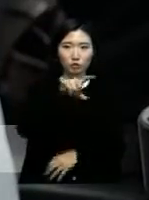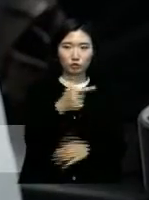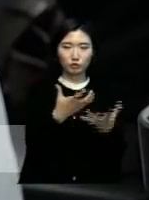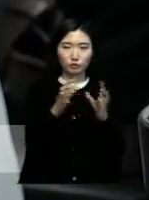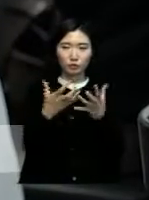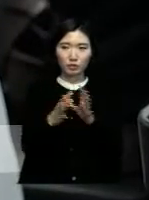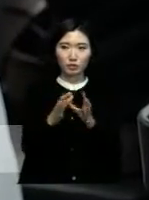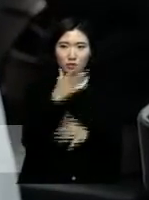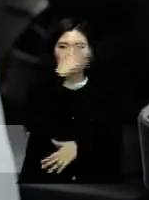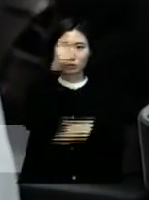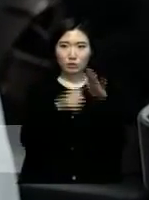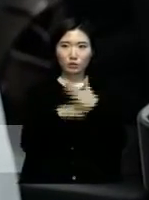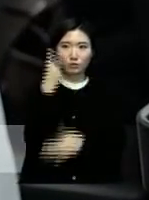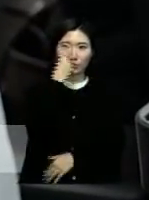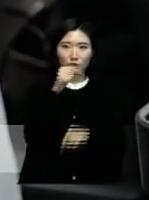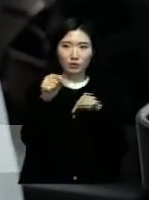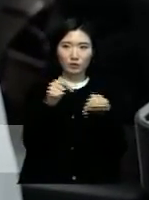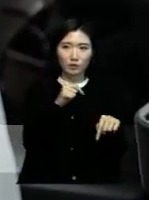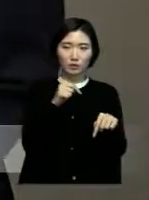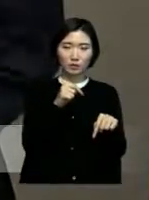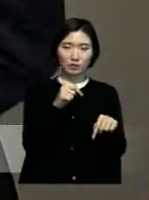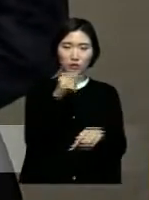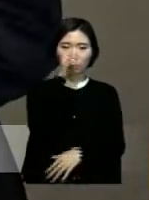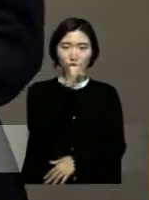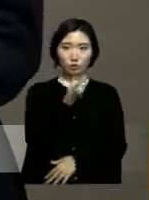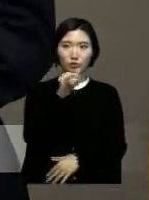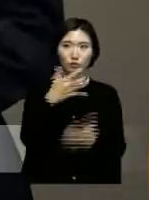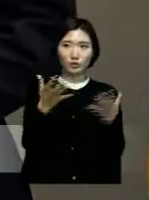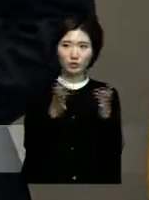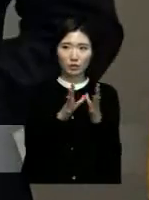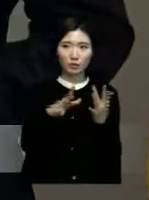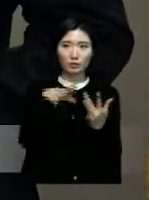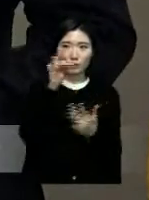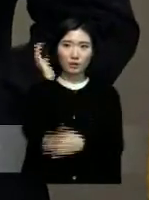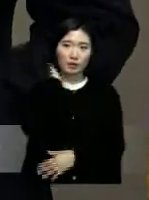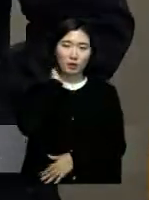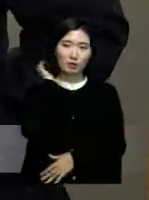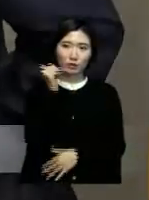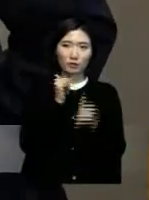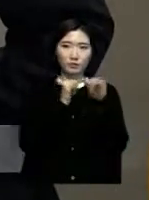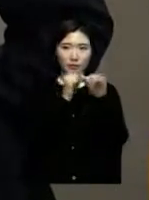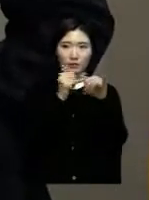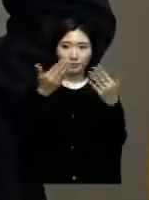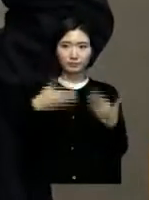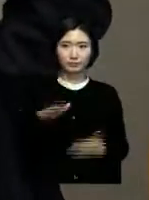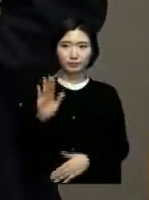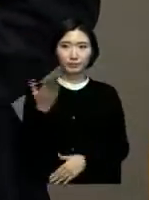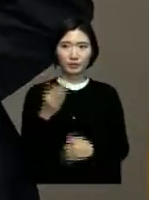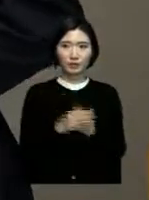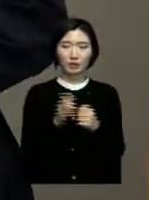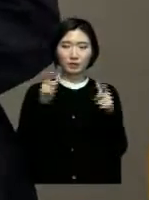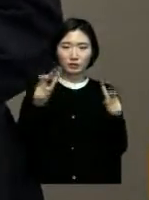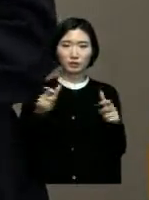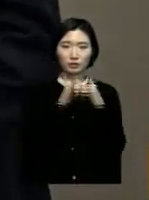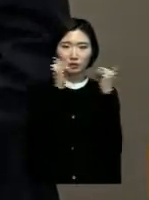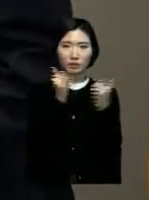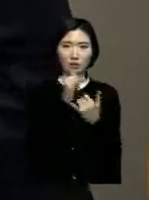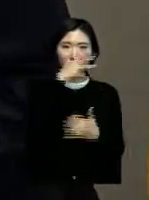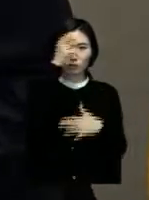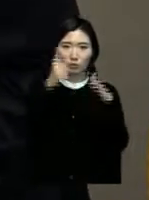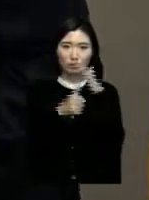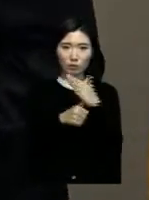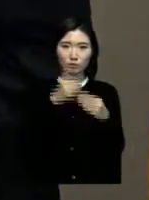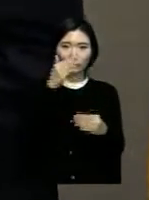청소년 보호정책을 우수하게 진행한 기관으로 선정돼 대통령 표창을 받았습니다. 양평군은 지역사회 청소년 중